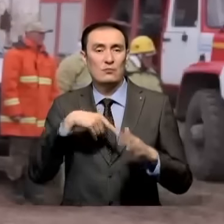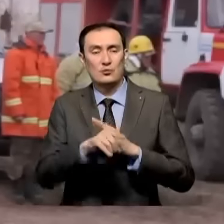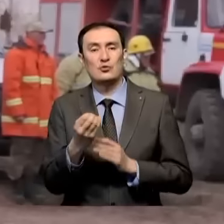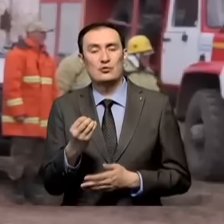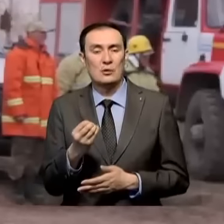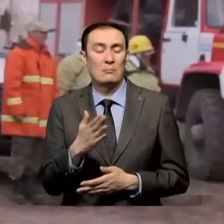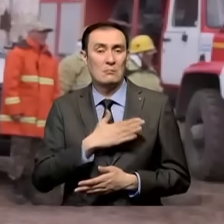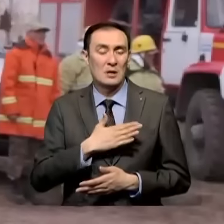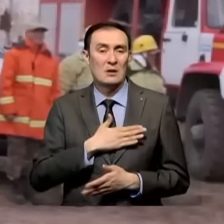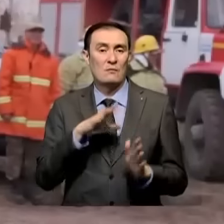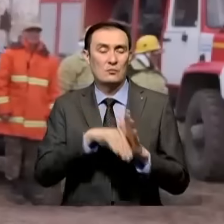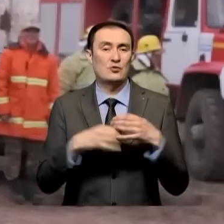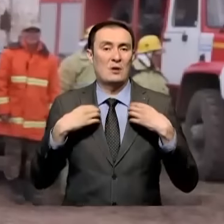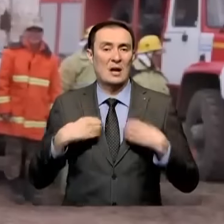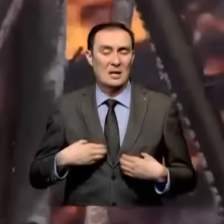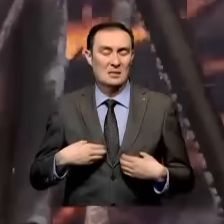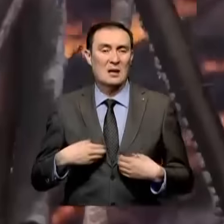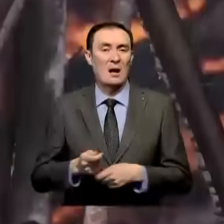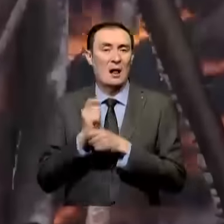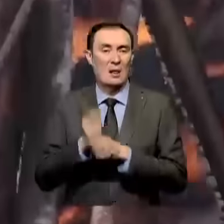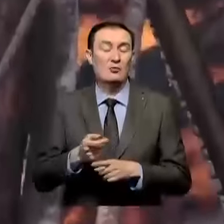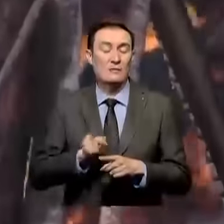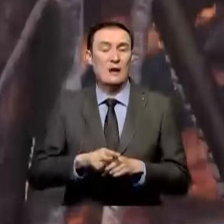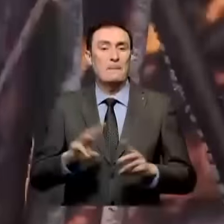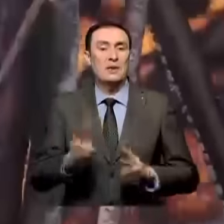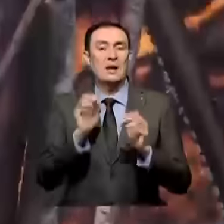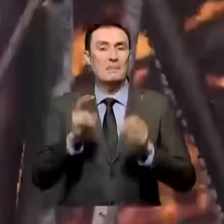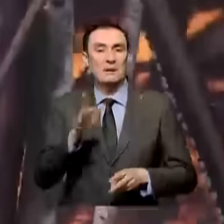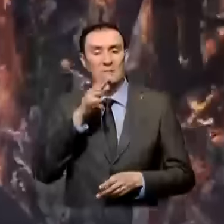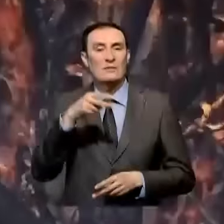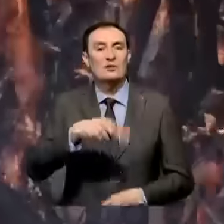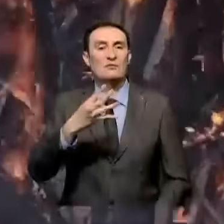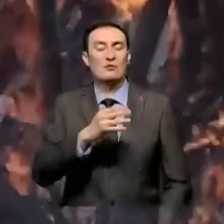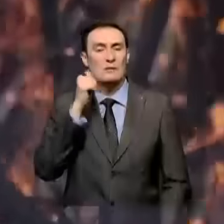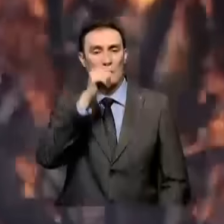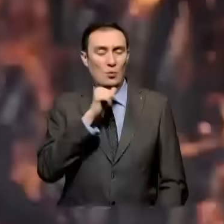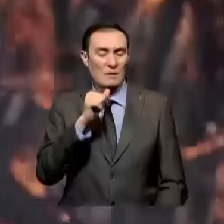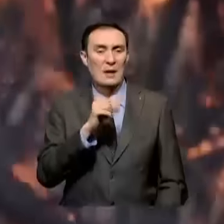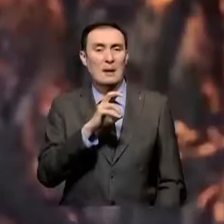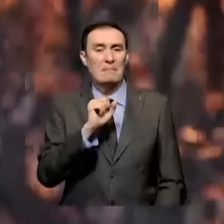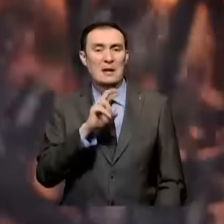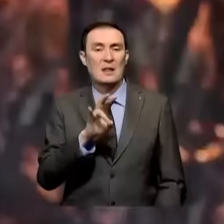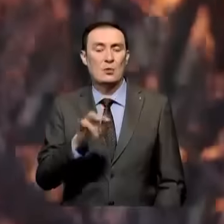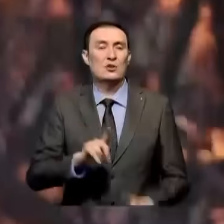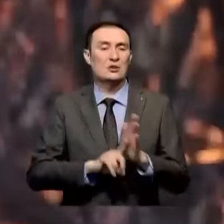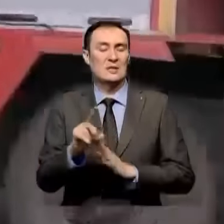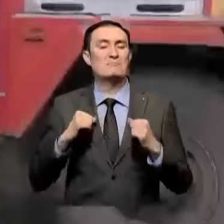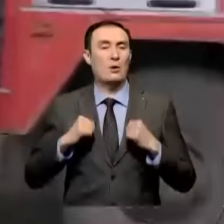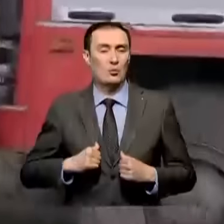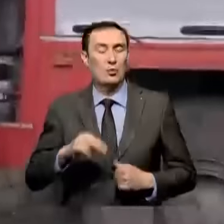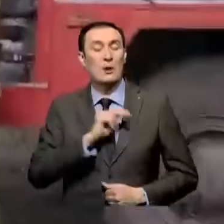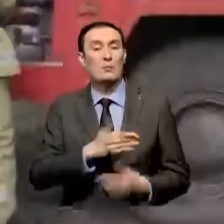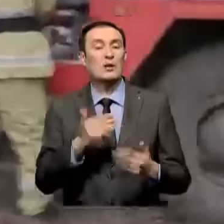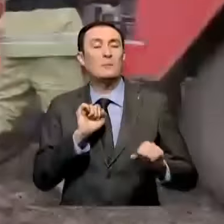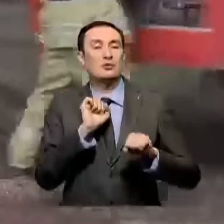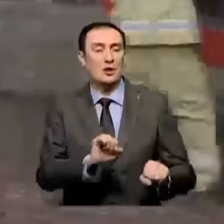же мы же поместим ранцы, хлопушки. Пожароопасный сезон 2024 года в Баянауле начался спокойно, но работа по